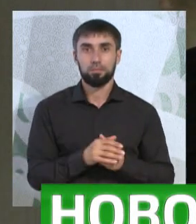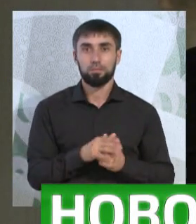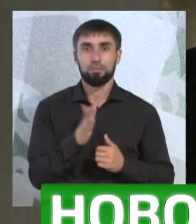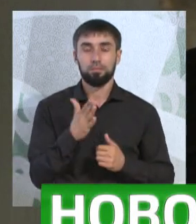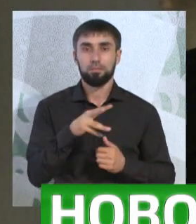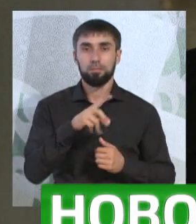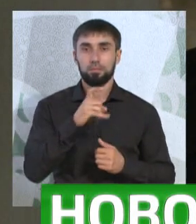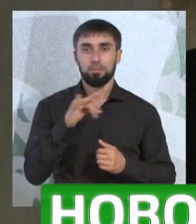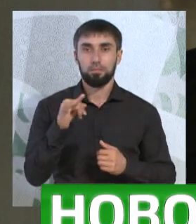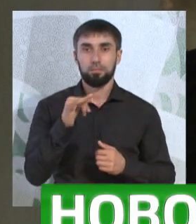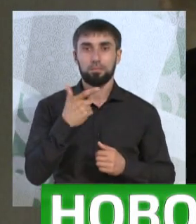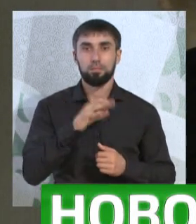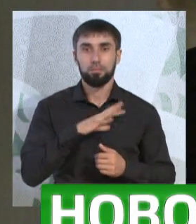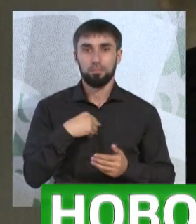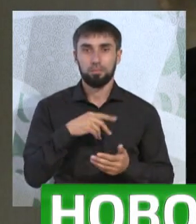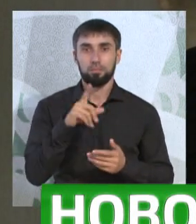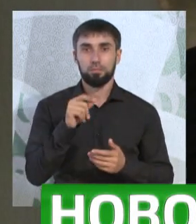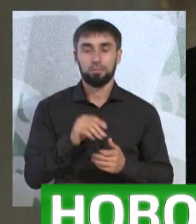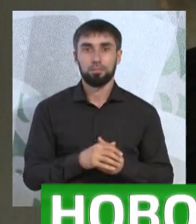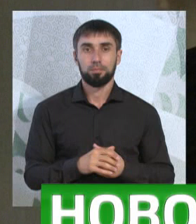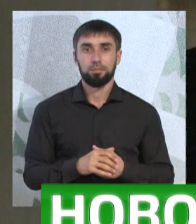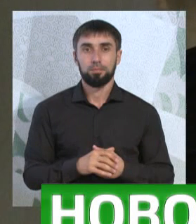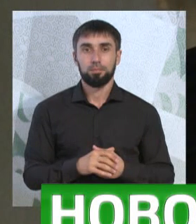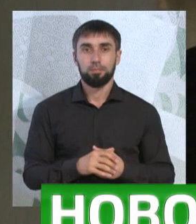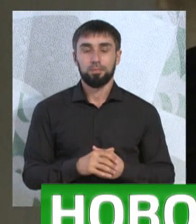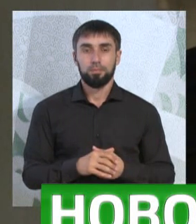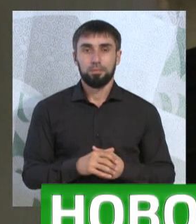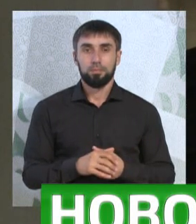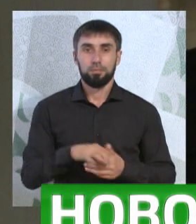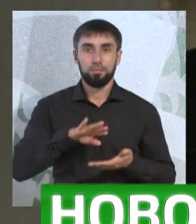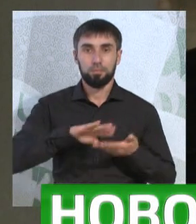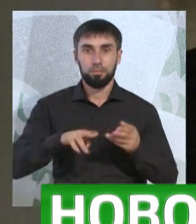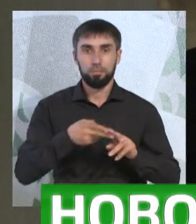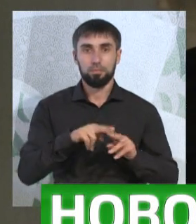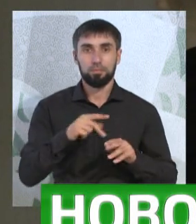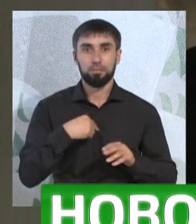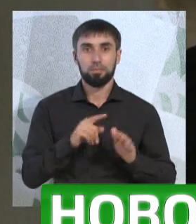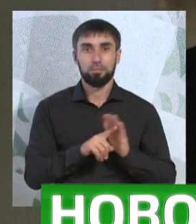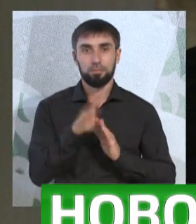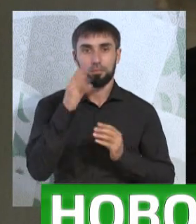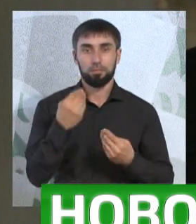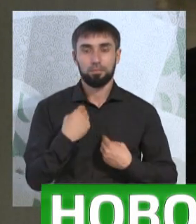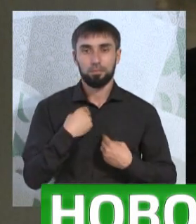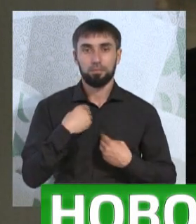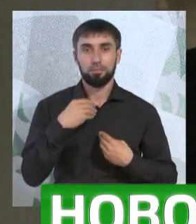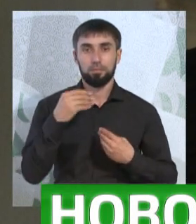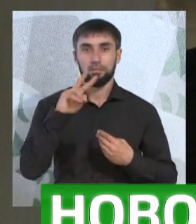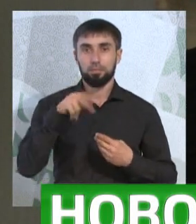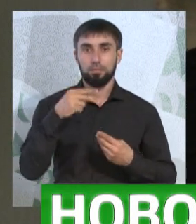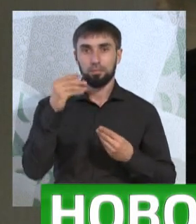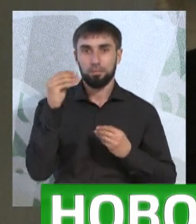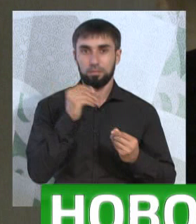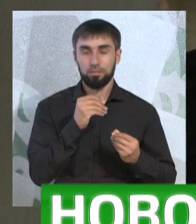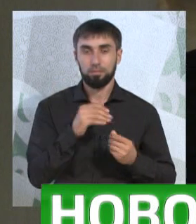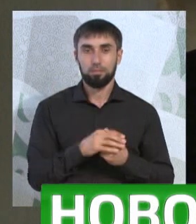в мэрию, когда мы были в понедельник, после этого нам начали выдавать воду 2 часа ночью. Выдают